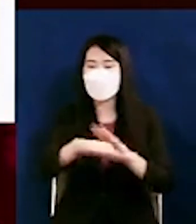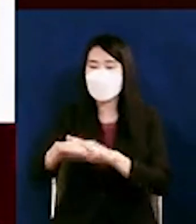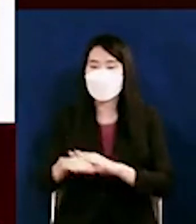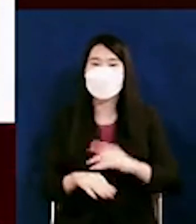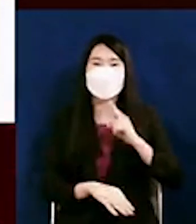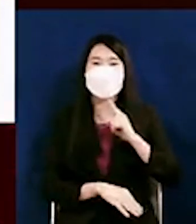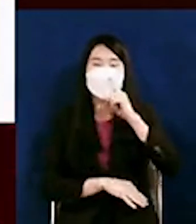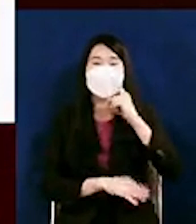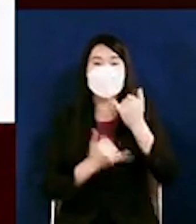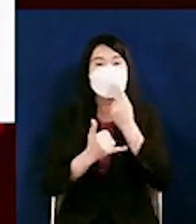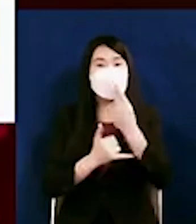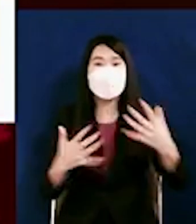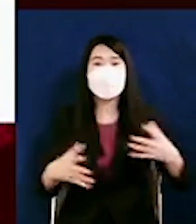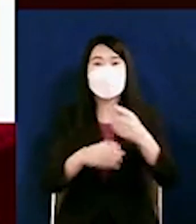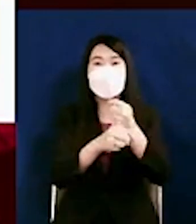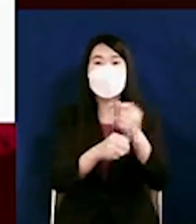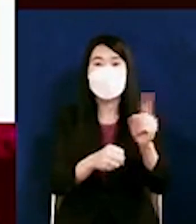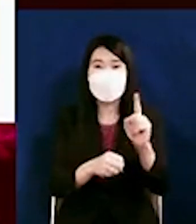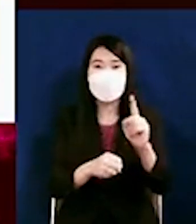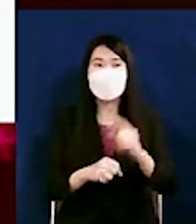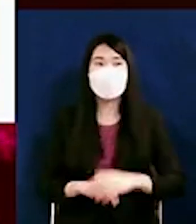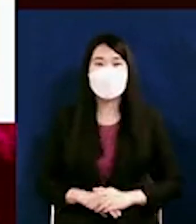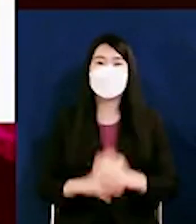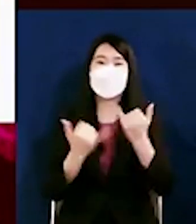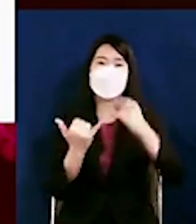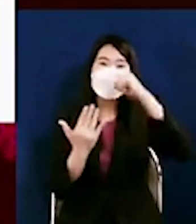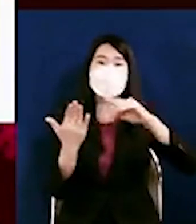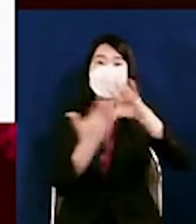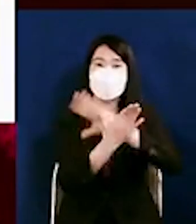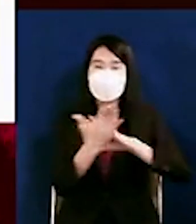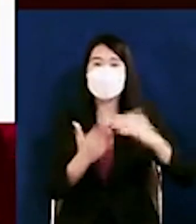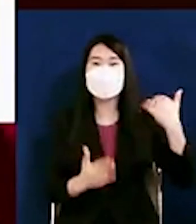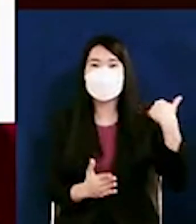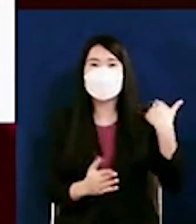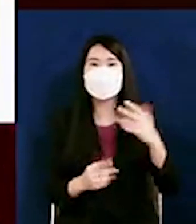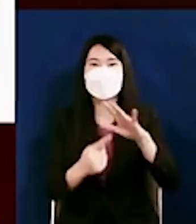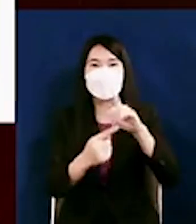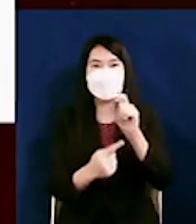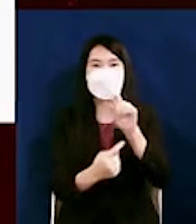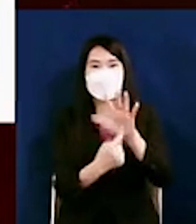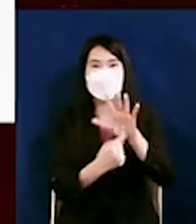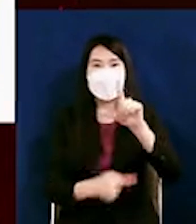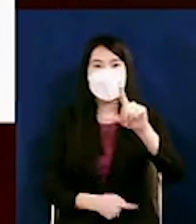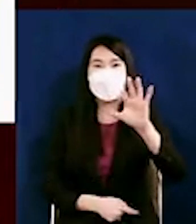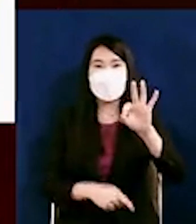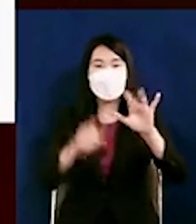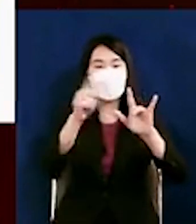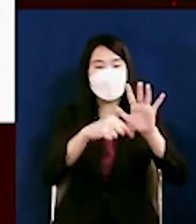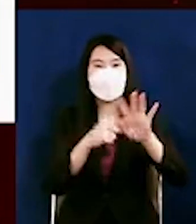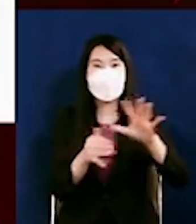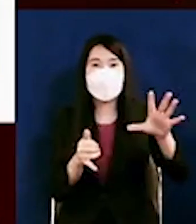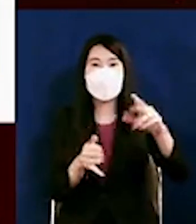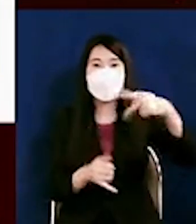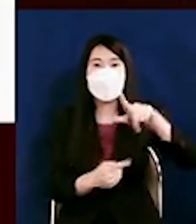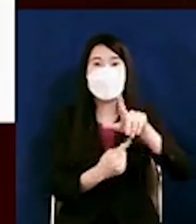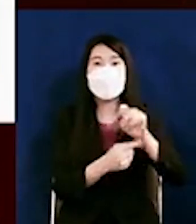ครับก็โดยสรุปก็คือขณะนี้ประเทศไทยพบอัลฟาพลัสนะครับจำนวน18รายน